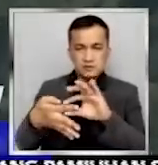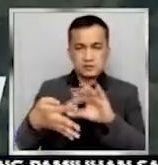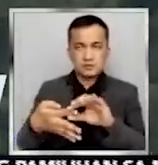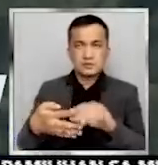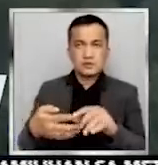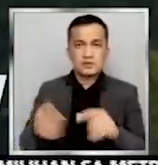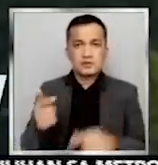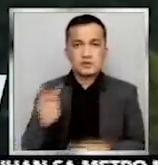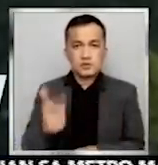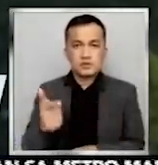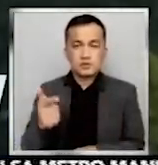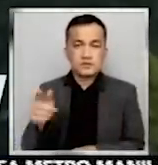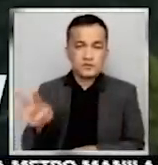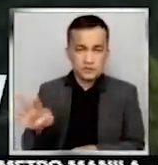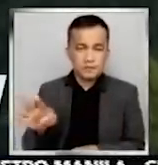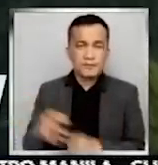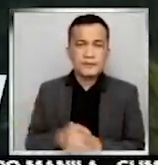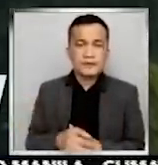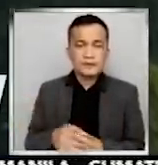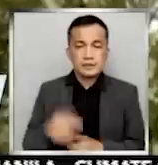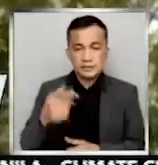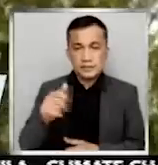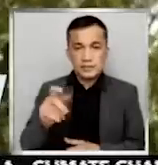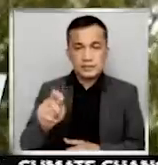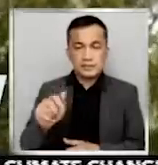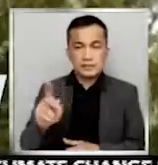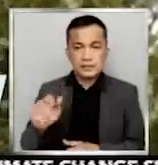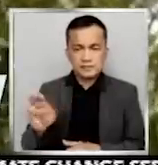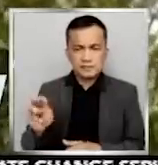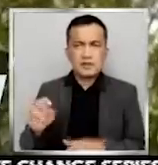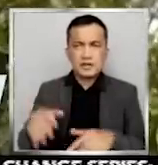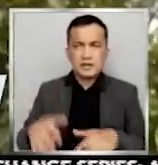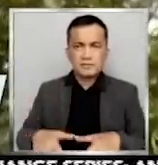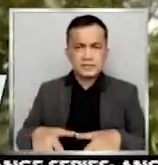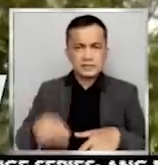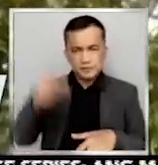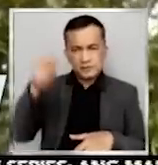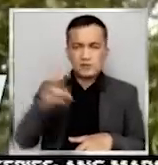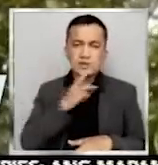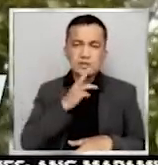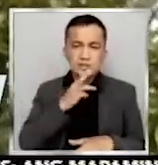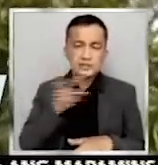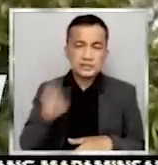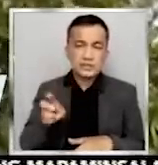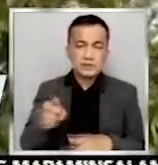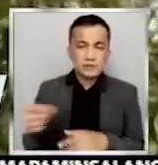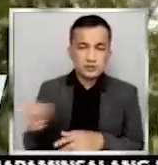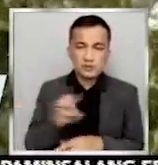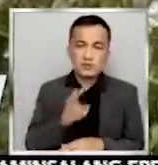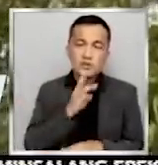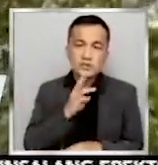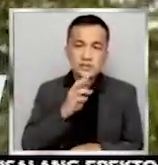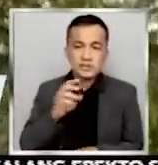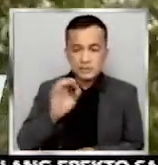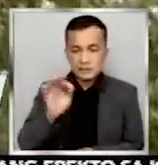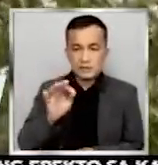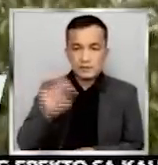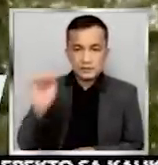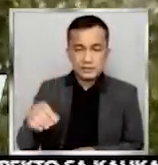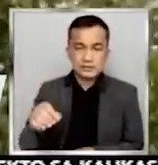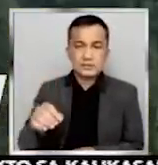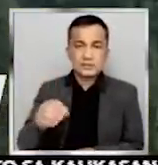ng tubig sa Angat Dam na pinagkukunan ng 90% ng tubig sa Metro Manila. Nasa